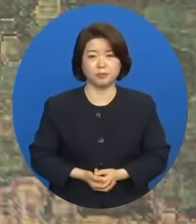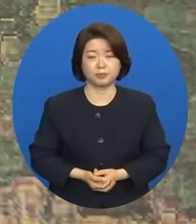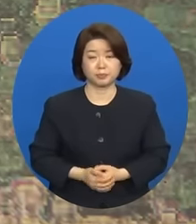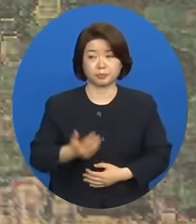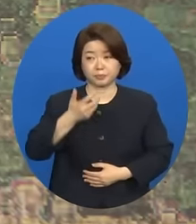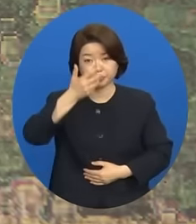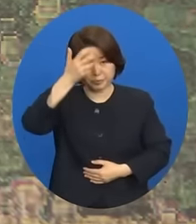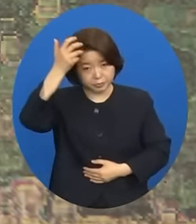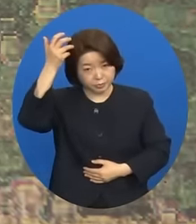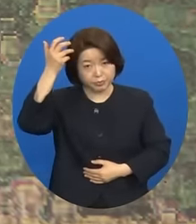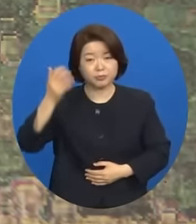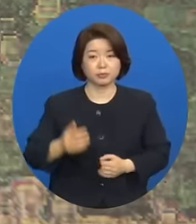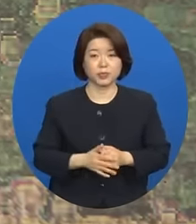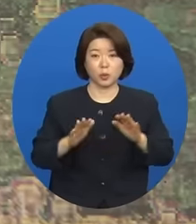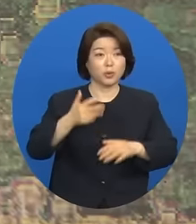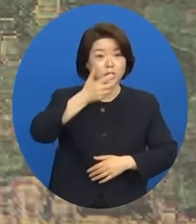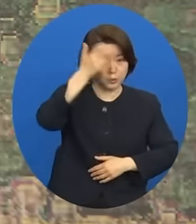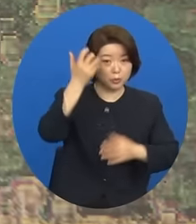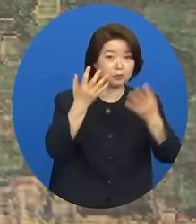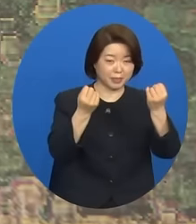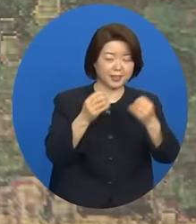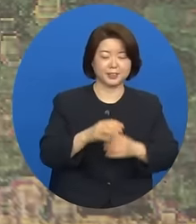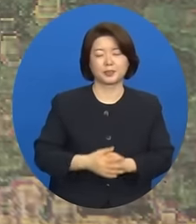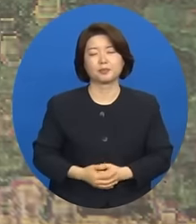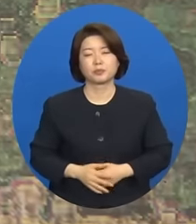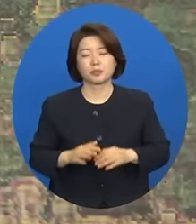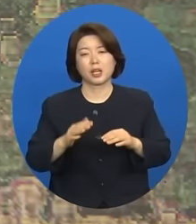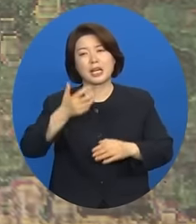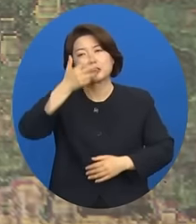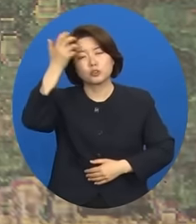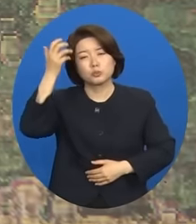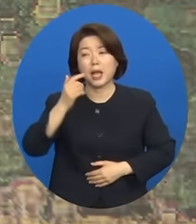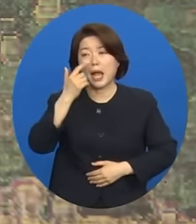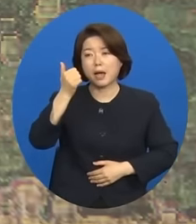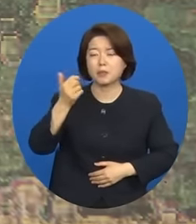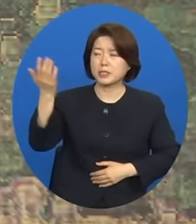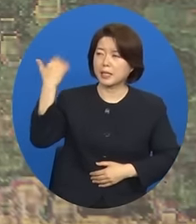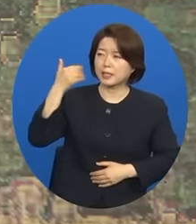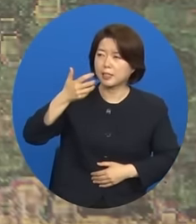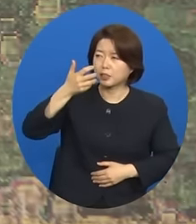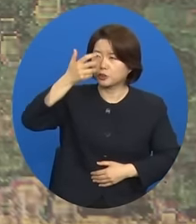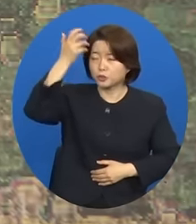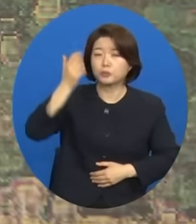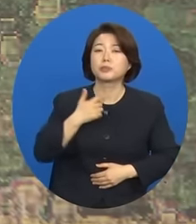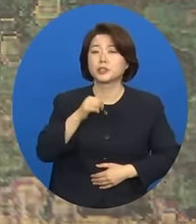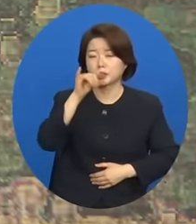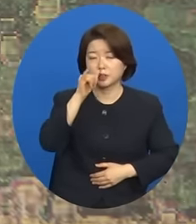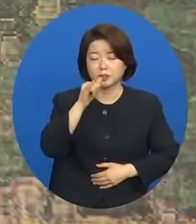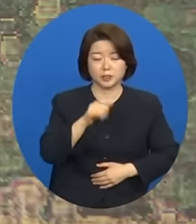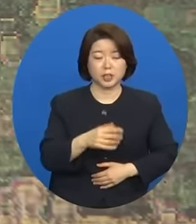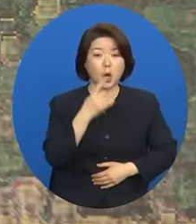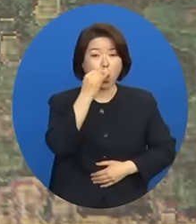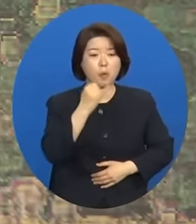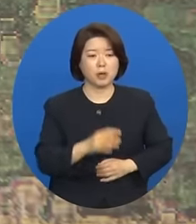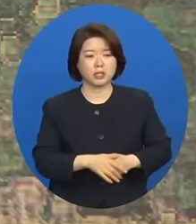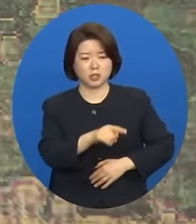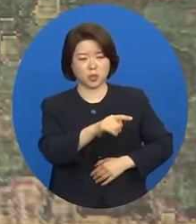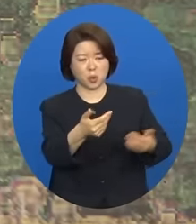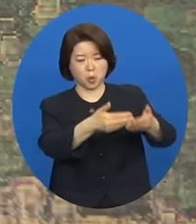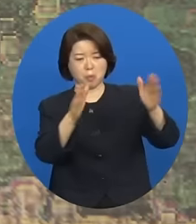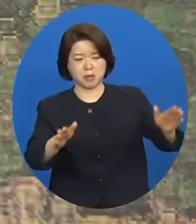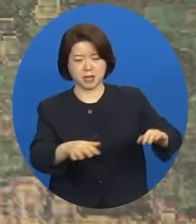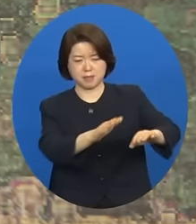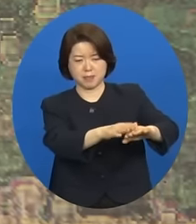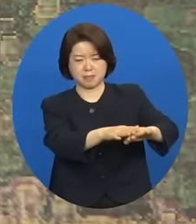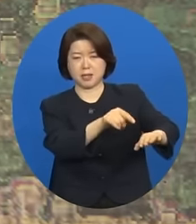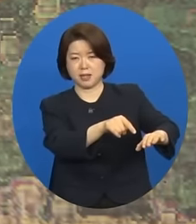꿈에, 오늘 꿈 얘기가 많이 나오니까 아버지가 그때 꿈을 꾸셨는데 어머니가 저 방 구석에 혼자